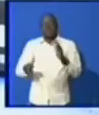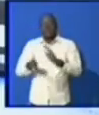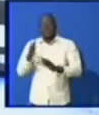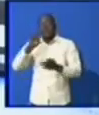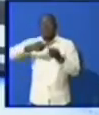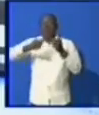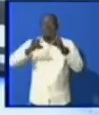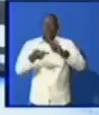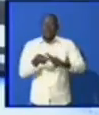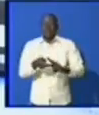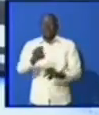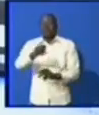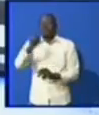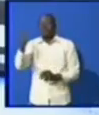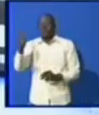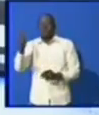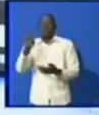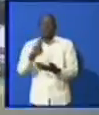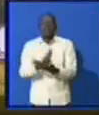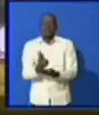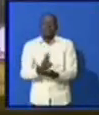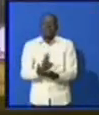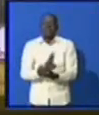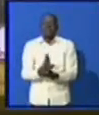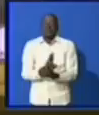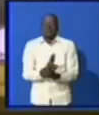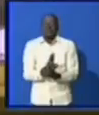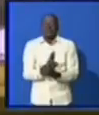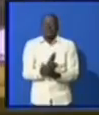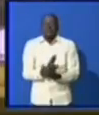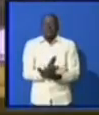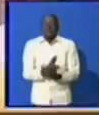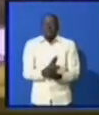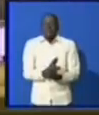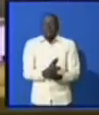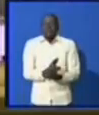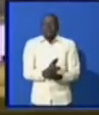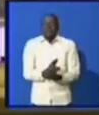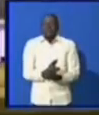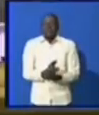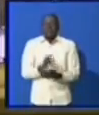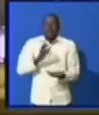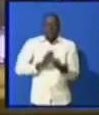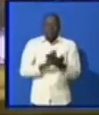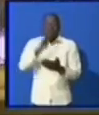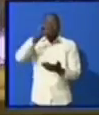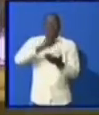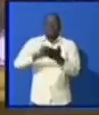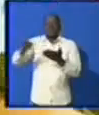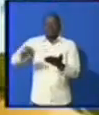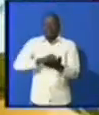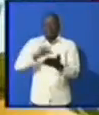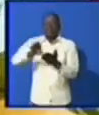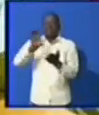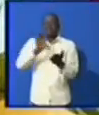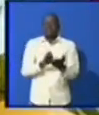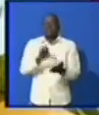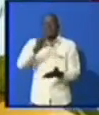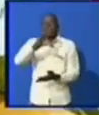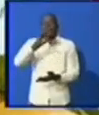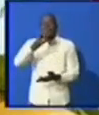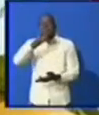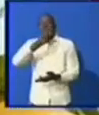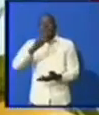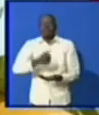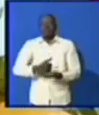décevoir gars boomers nés bien par 7,6 à taux de conventions la loterie nationale s'engage à soutenir